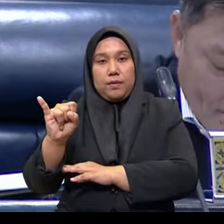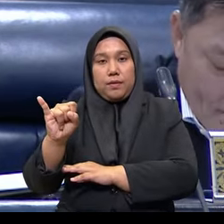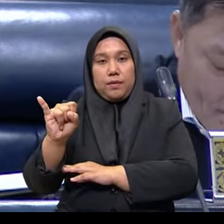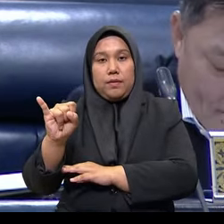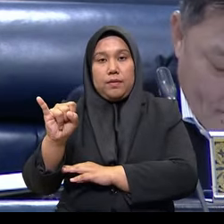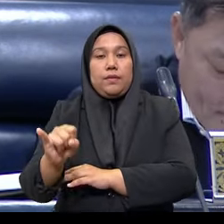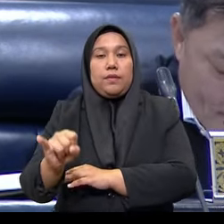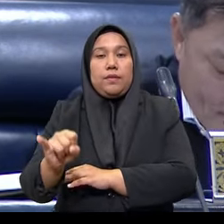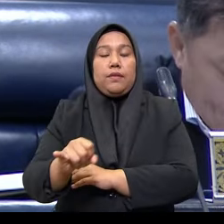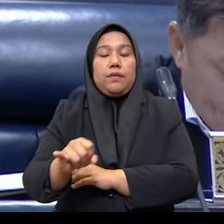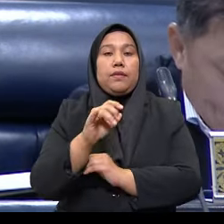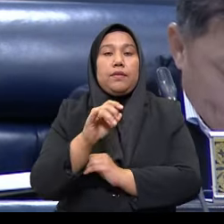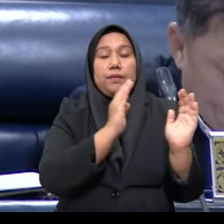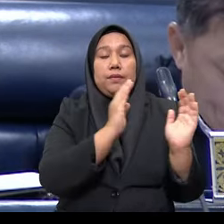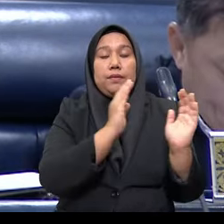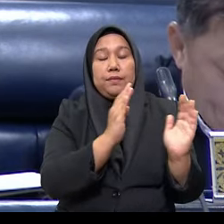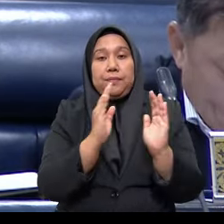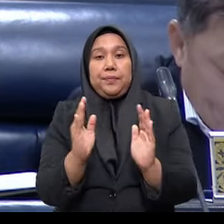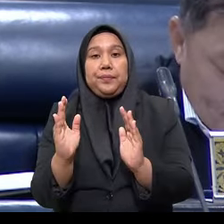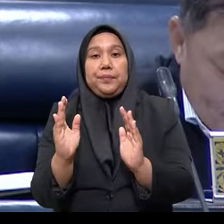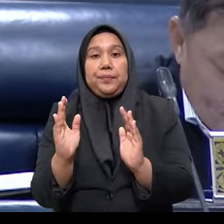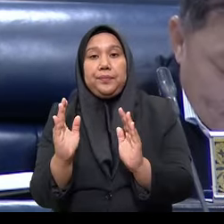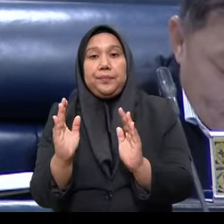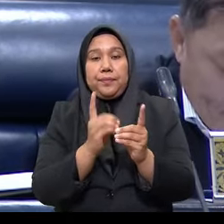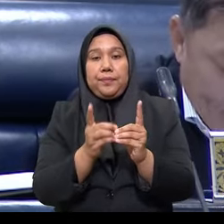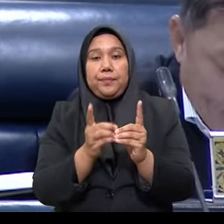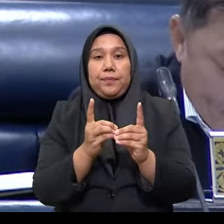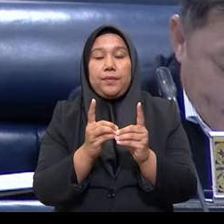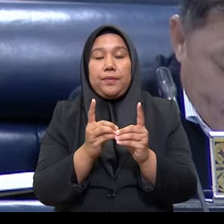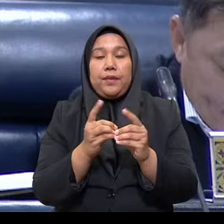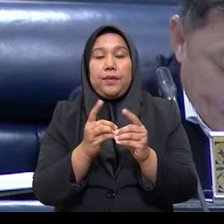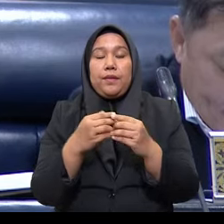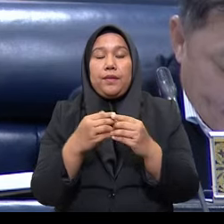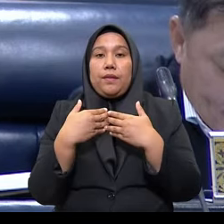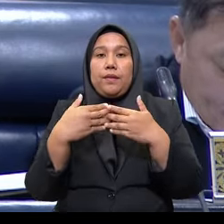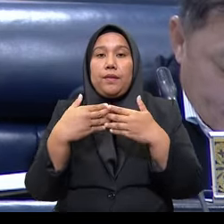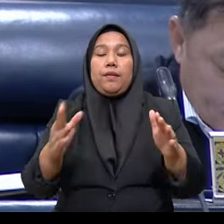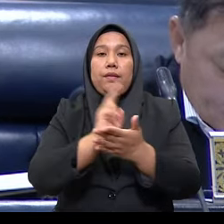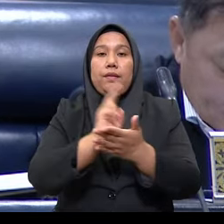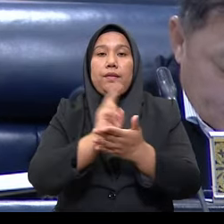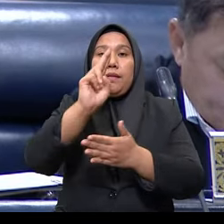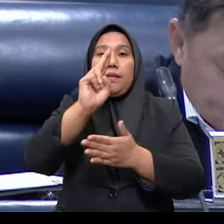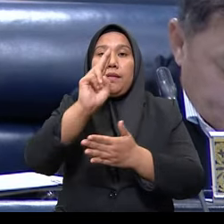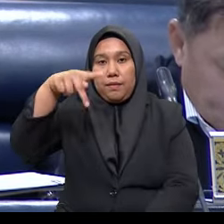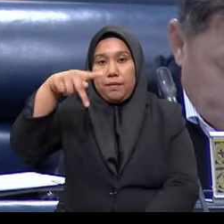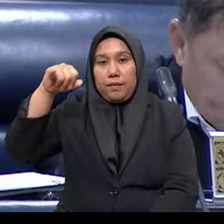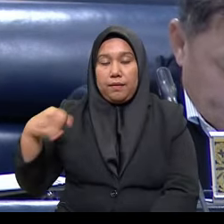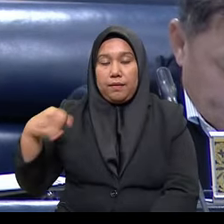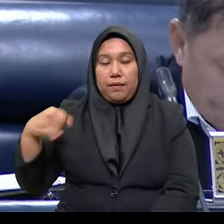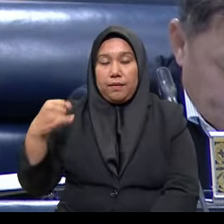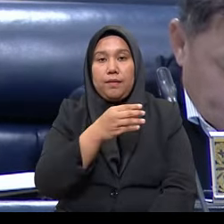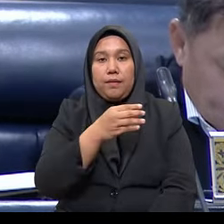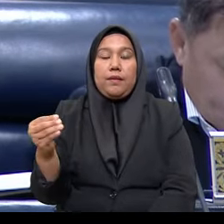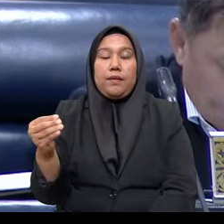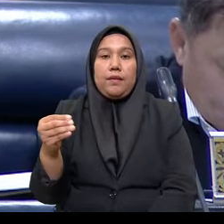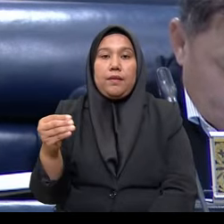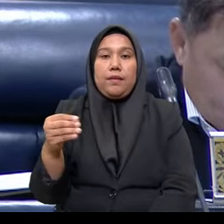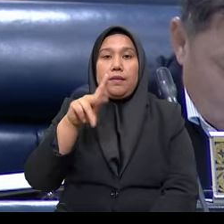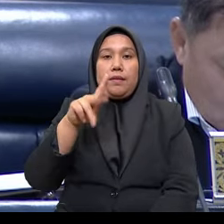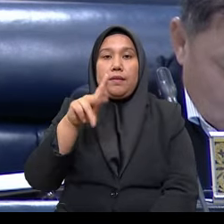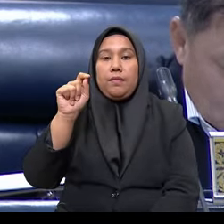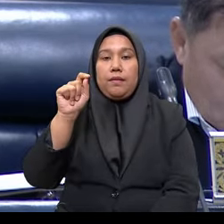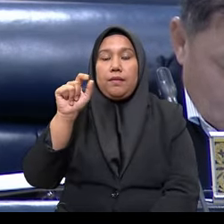Sanusi Digital Library, Open University Petaling Jaya dan Pustaka KL Digital